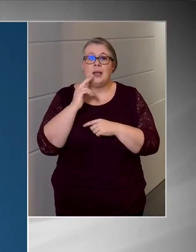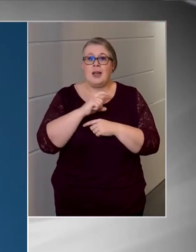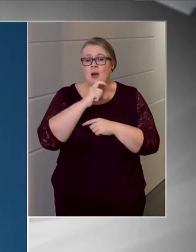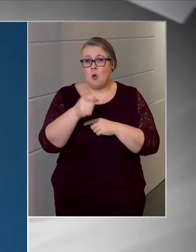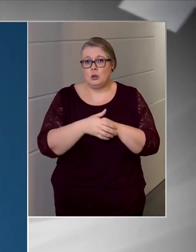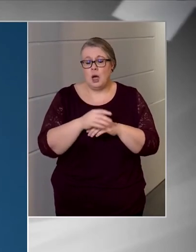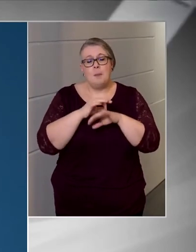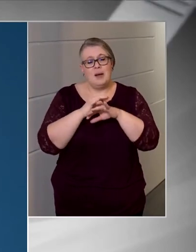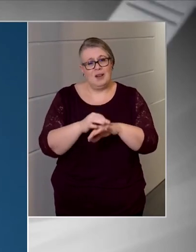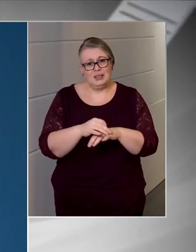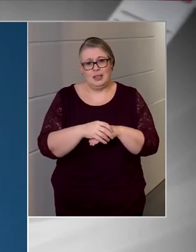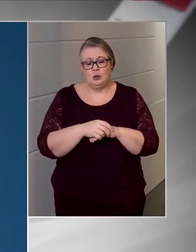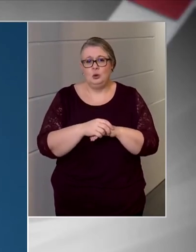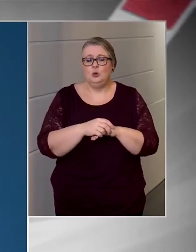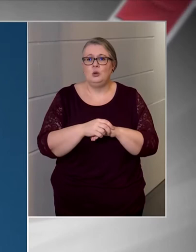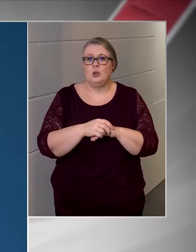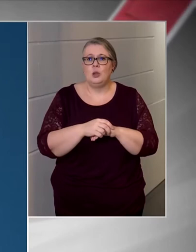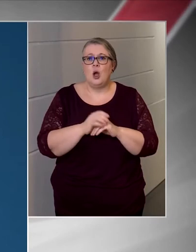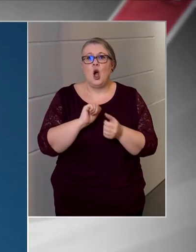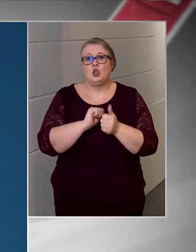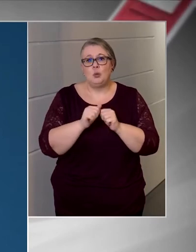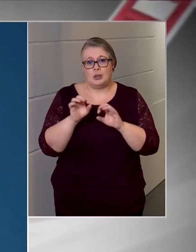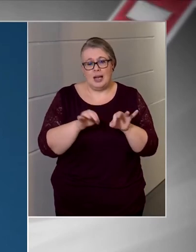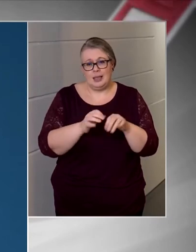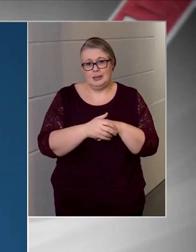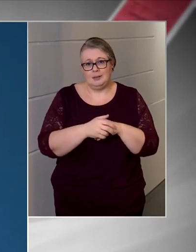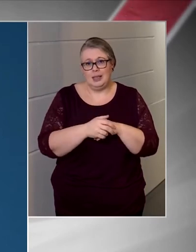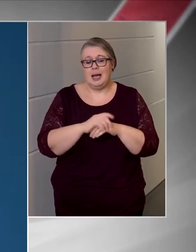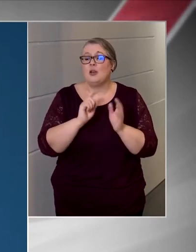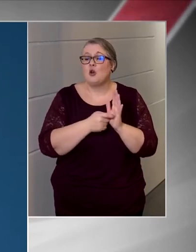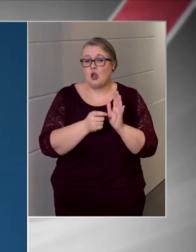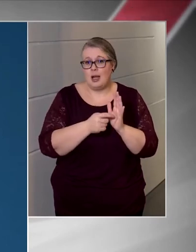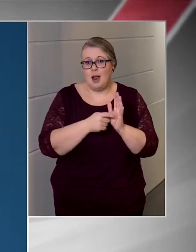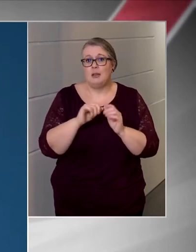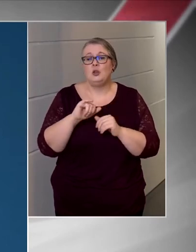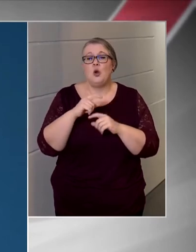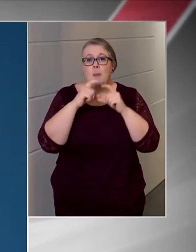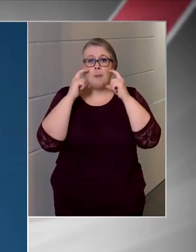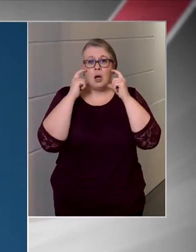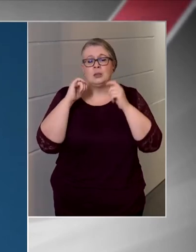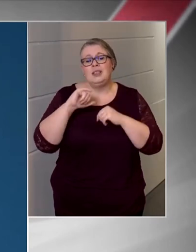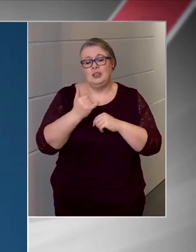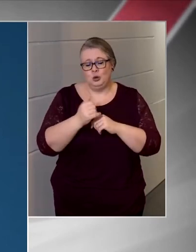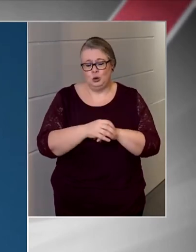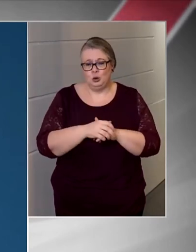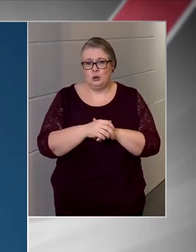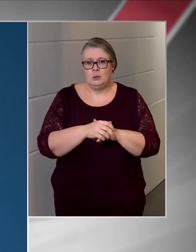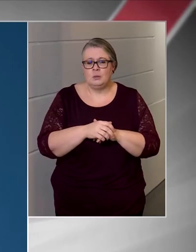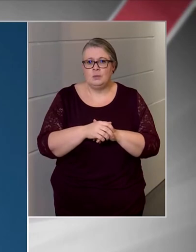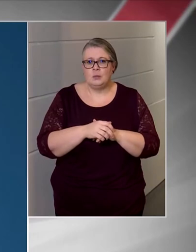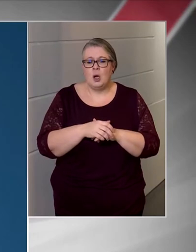óta bevezetésre került a sportrendezvényeken kötelező maszkhasználat is.